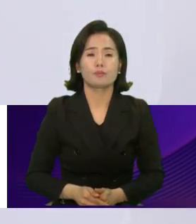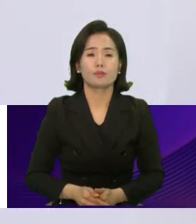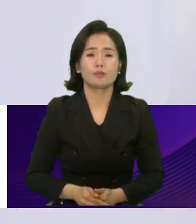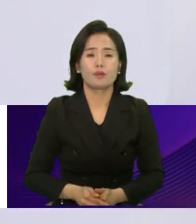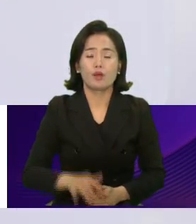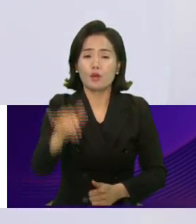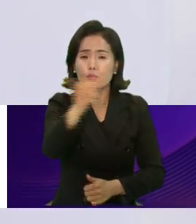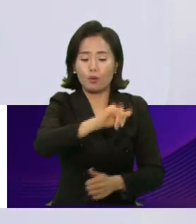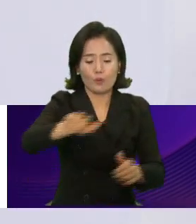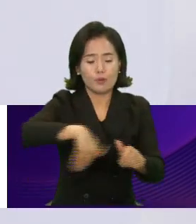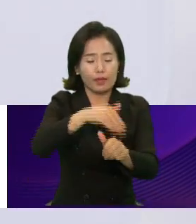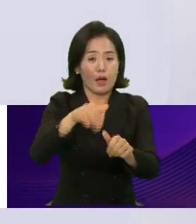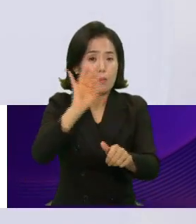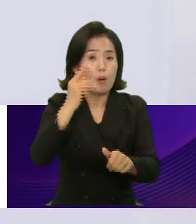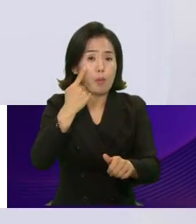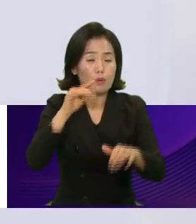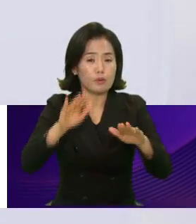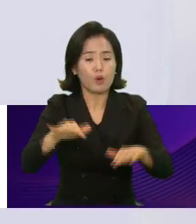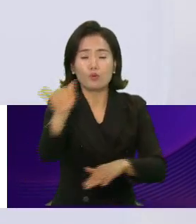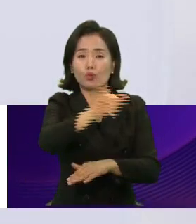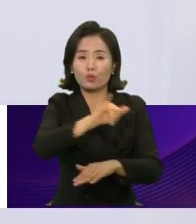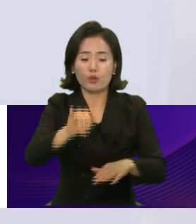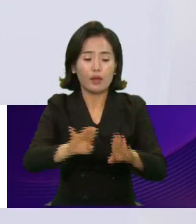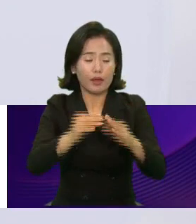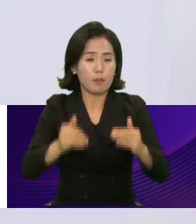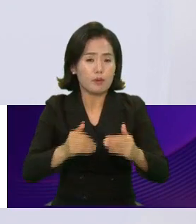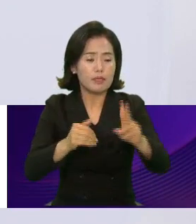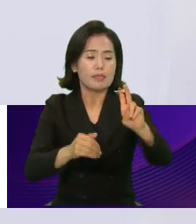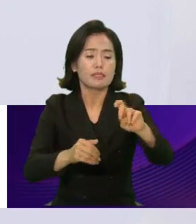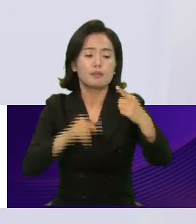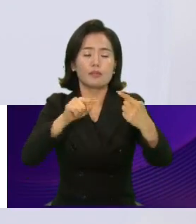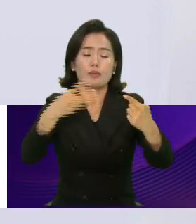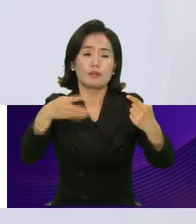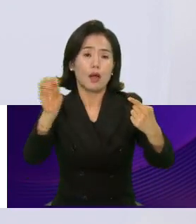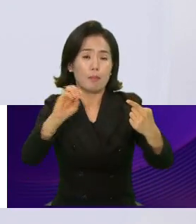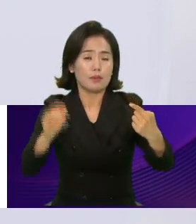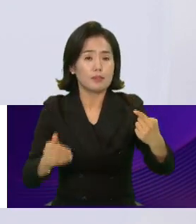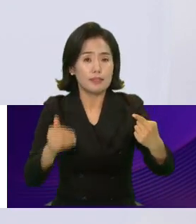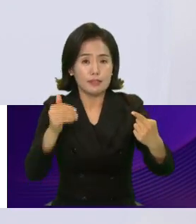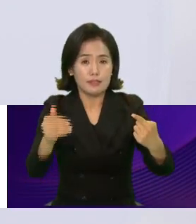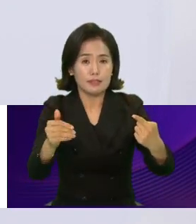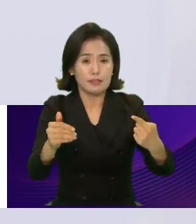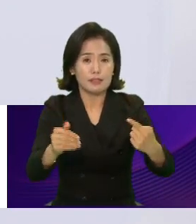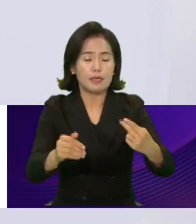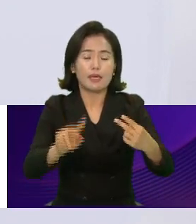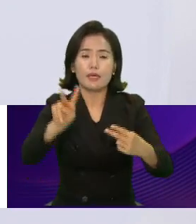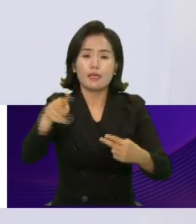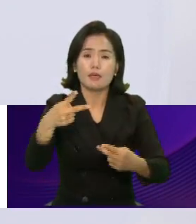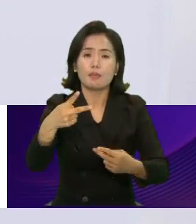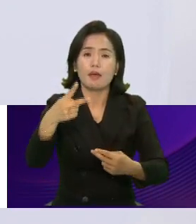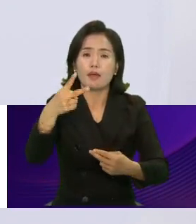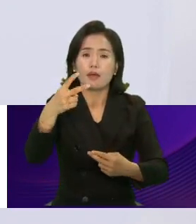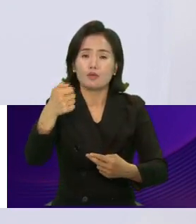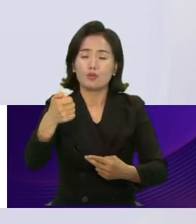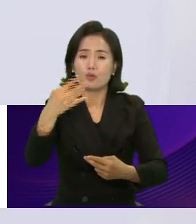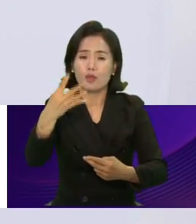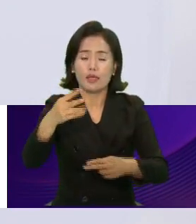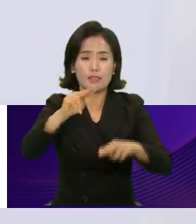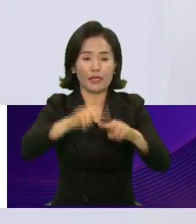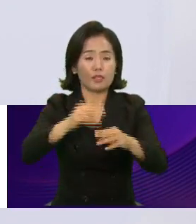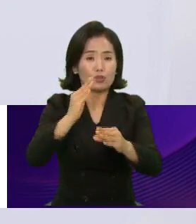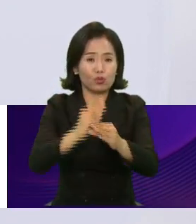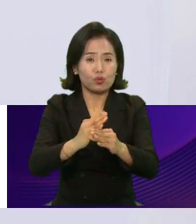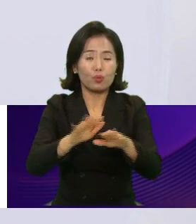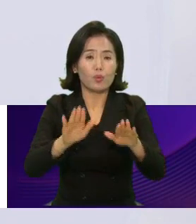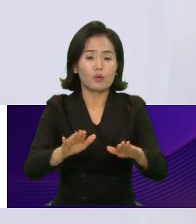네, 이어서 전국 판세 살펴보겠습니다. 현재 전국적으로 개표는 21.4% 진행됐는데요. 254석의 전체 지역구 의석